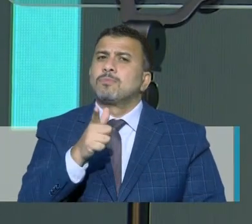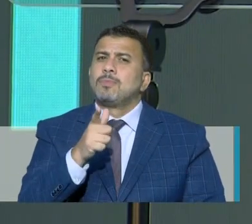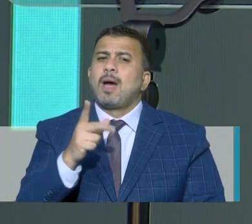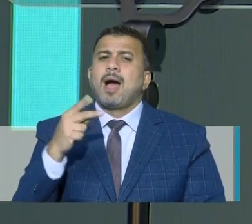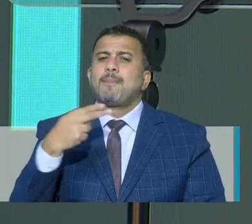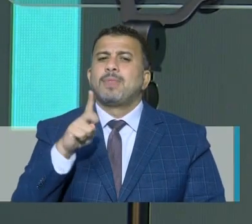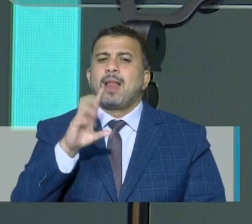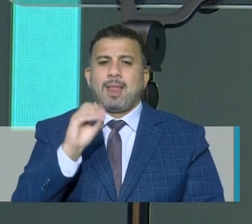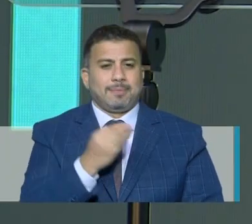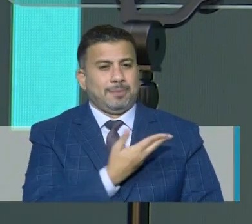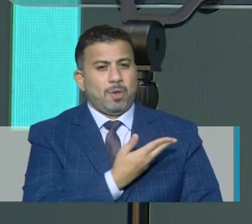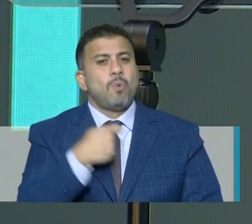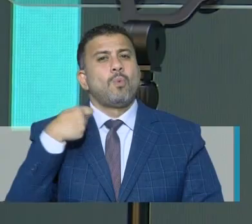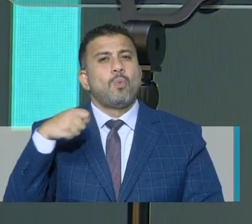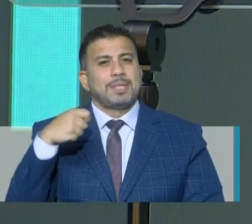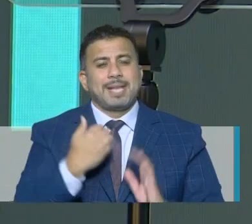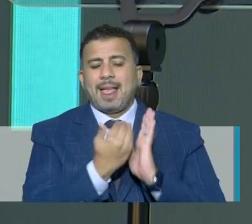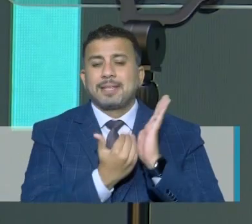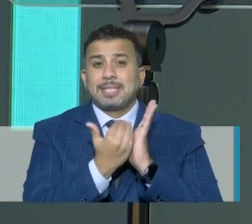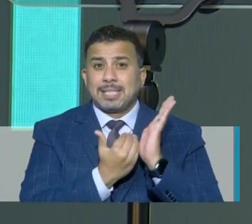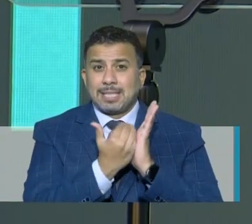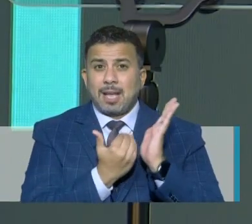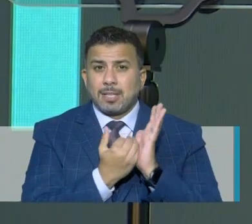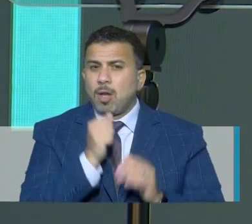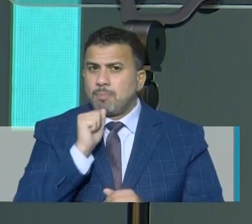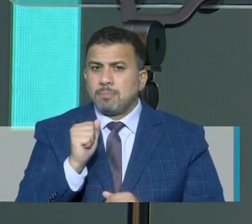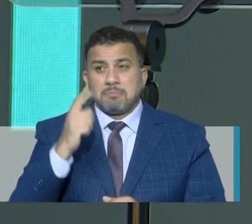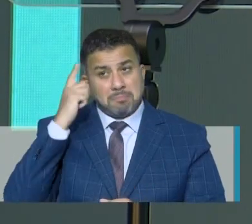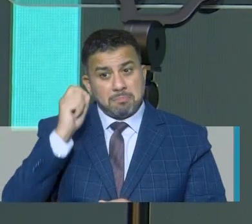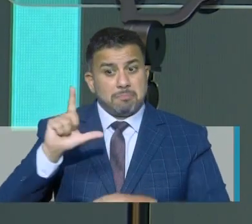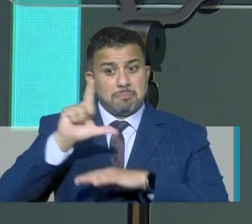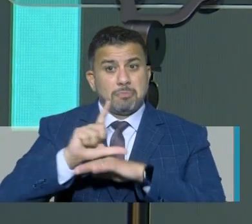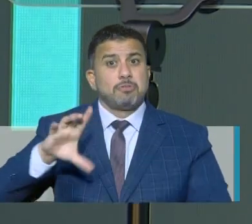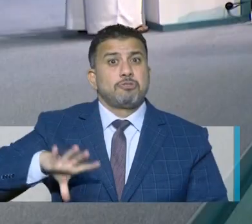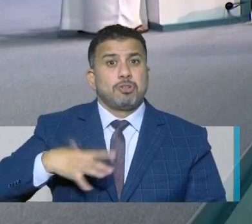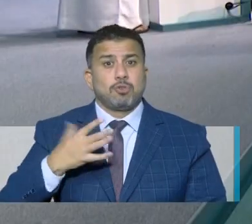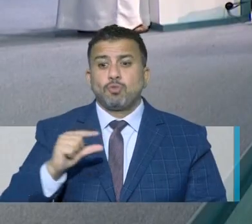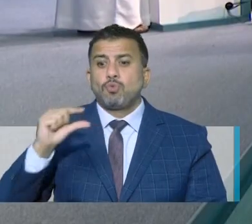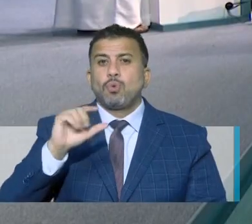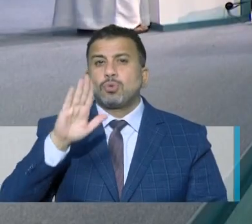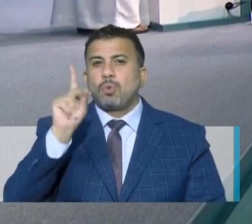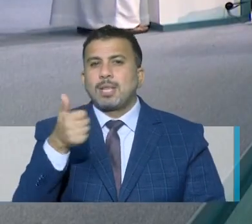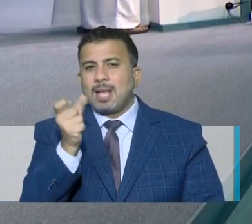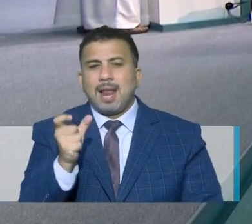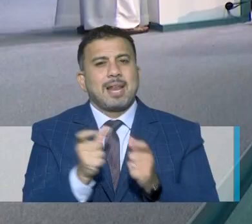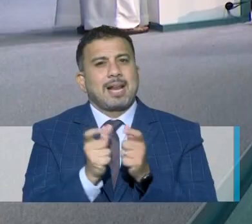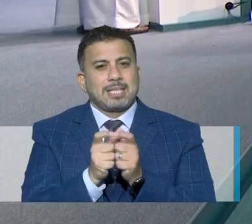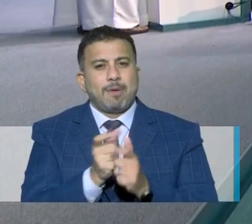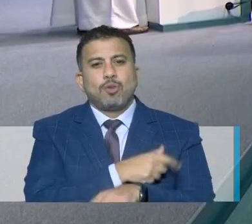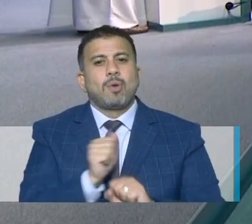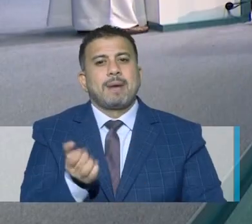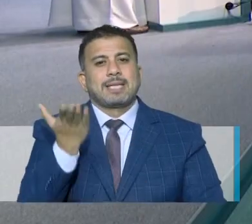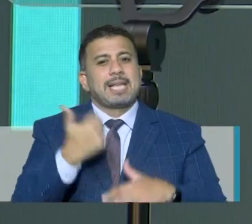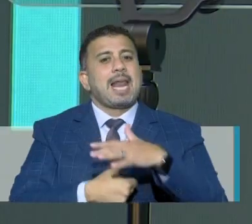الله بن طوج المري وزير الاقتصاد كلمه اثنى فيها على القياده الحكيمه لصاحب السمو الشيخ الدكتور سلطان بن محمد القاسمي